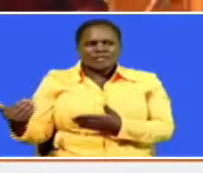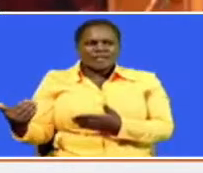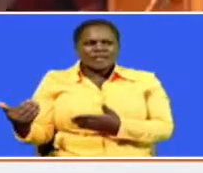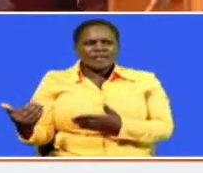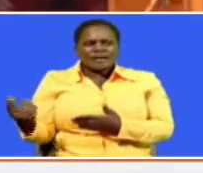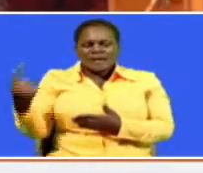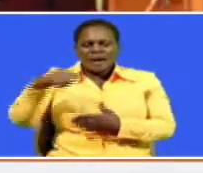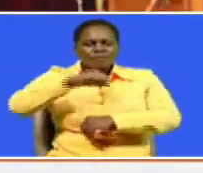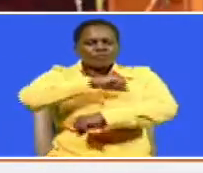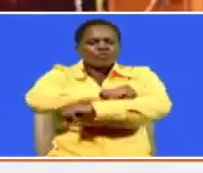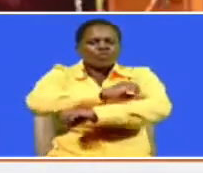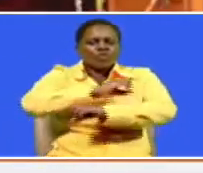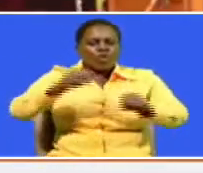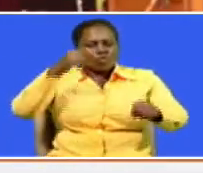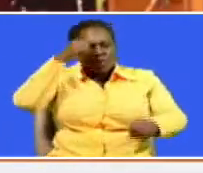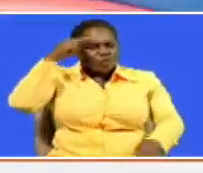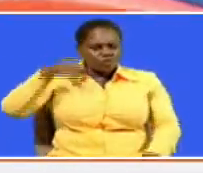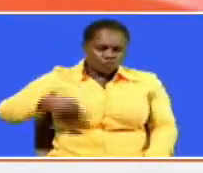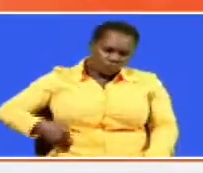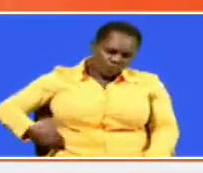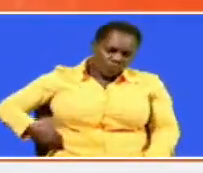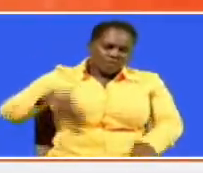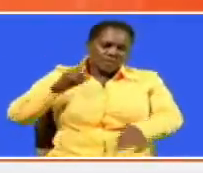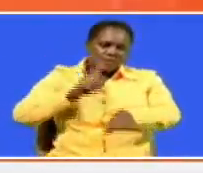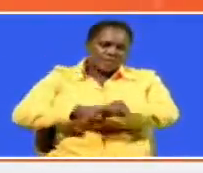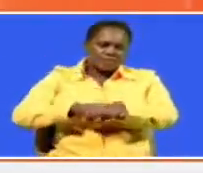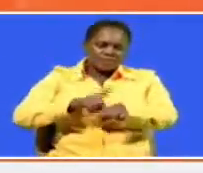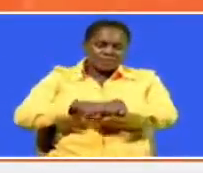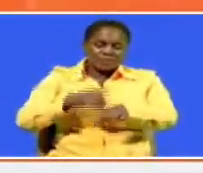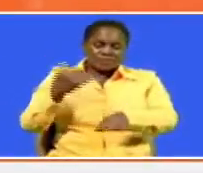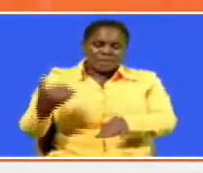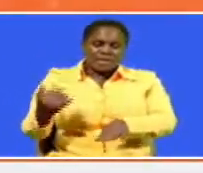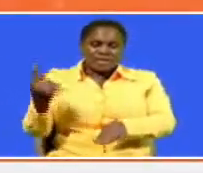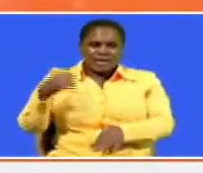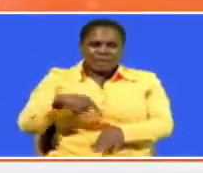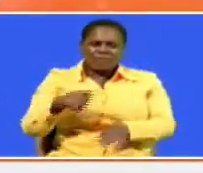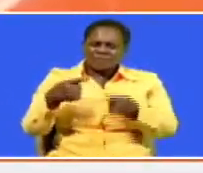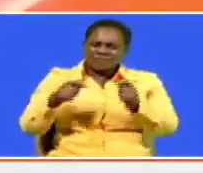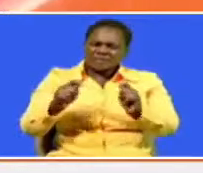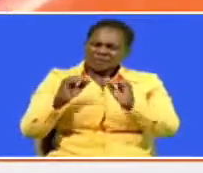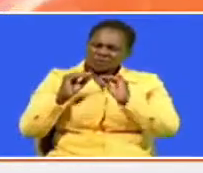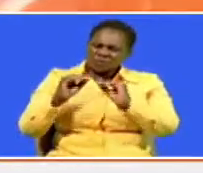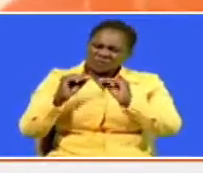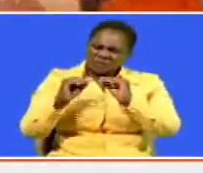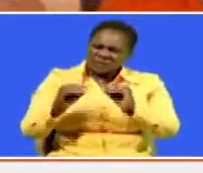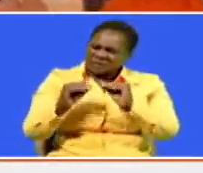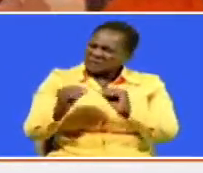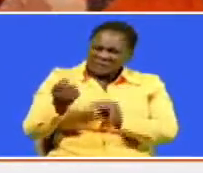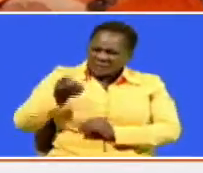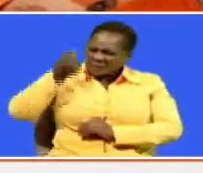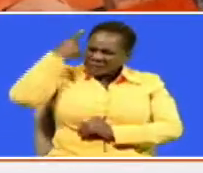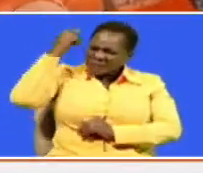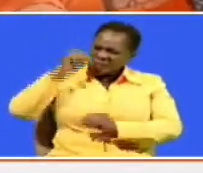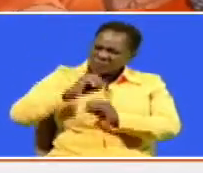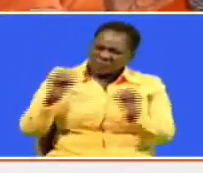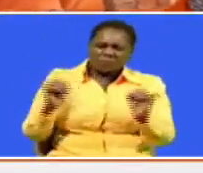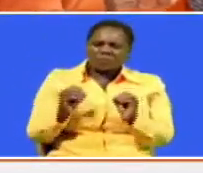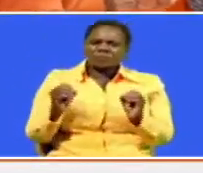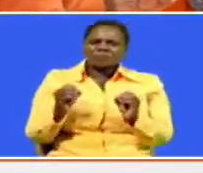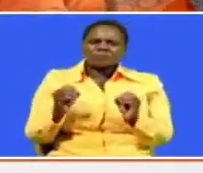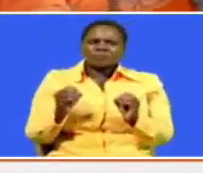sana hawaji shuleni kwa sababu ya njaa. Sasa nyingine unakuta mtoto amekuja shuleni, hata ukijaribu kumsomesha the first two